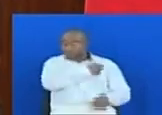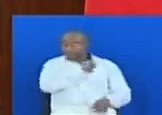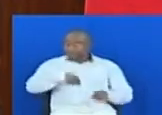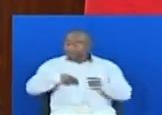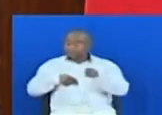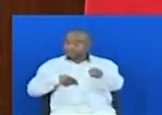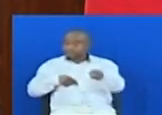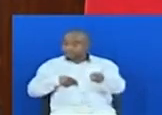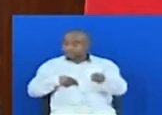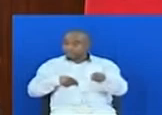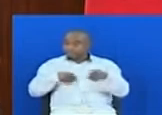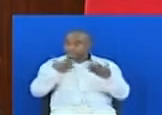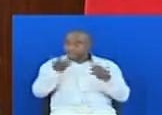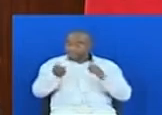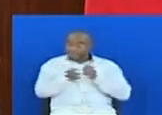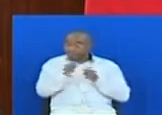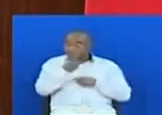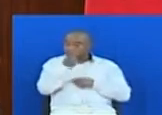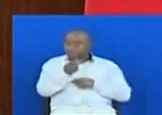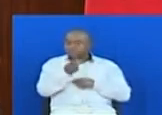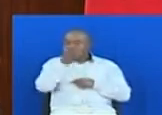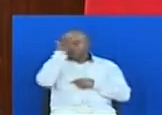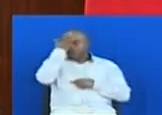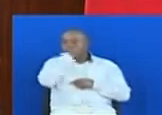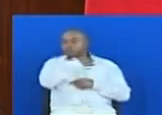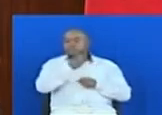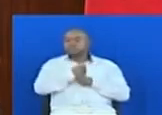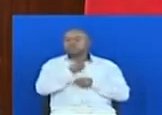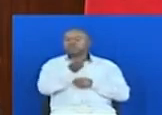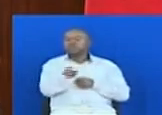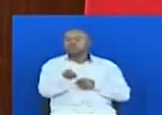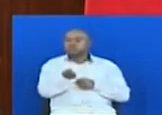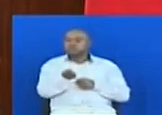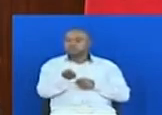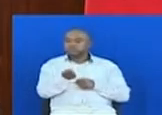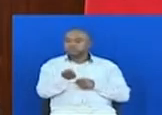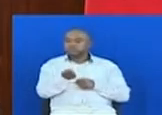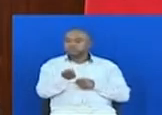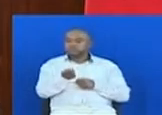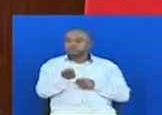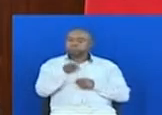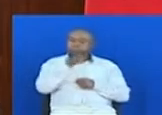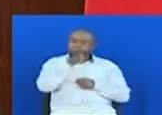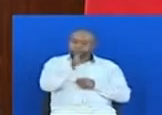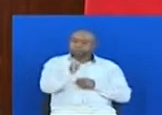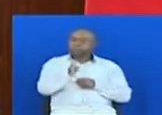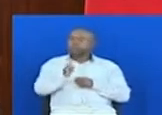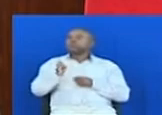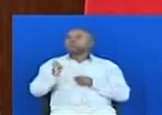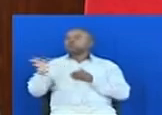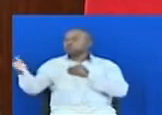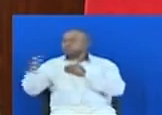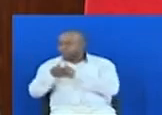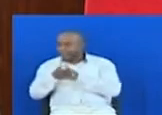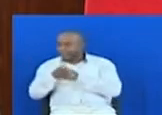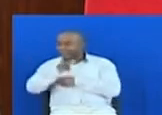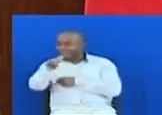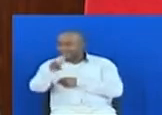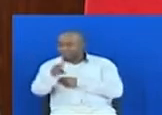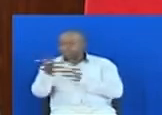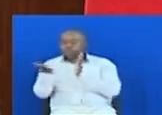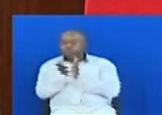hili, jambo la kwanza alilolifanya pamoja na nyanja zote za kuzuia ndege zisingie, kufunga